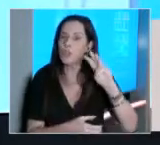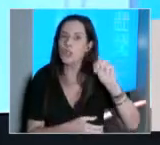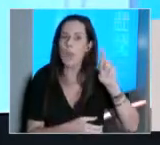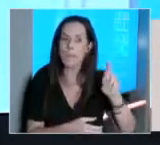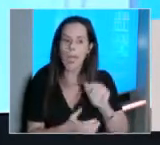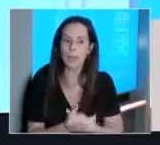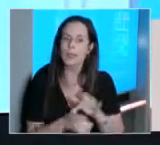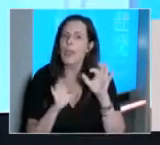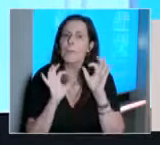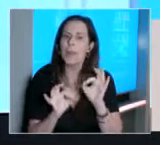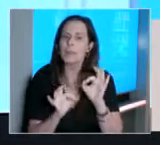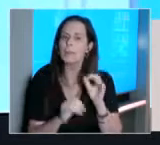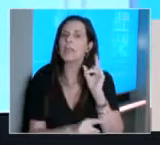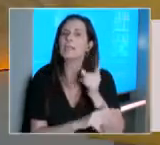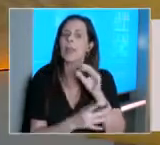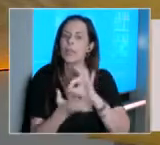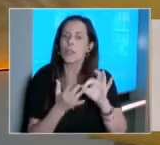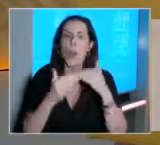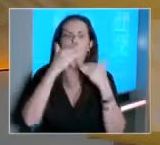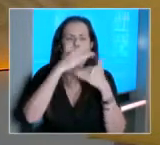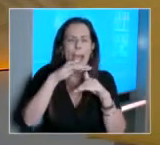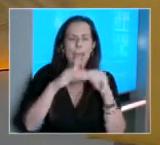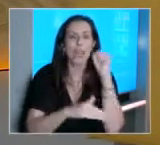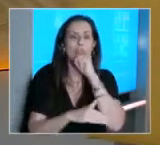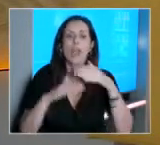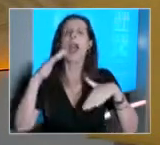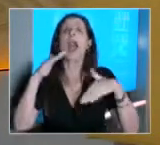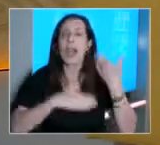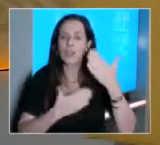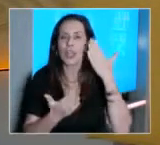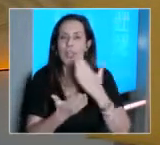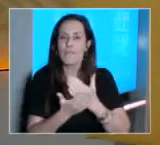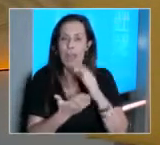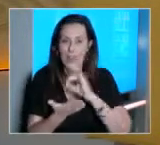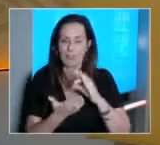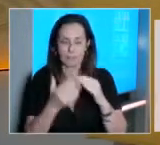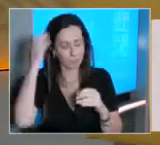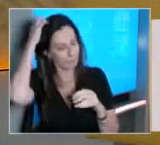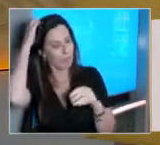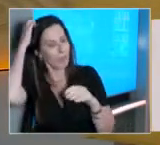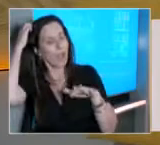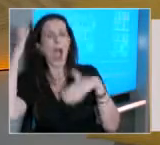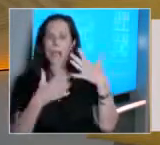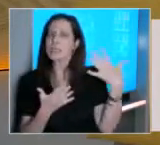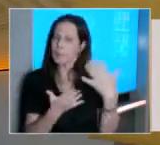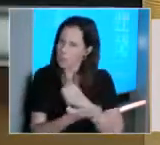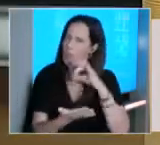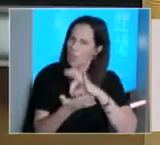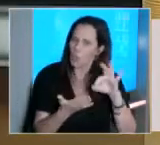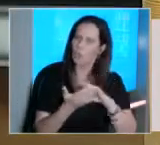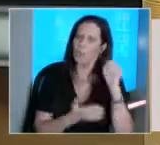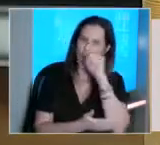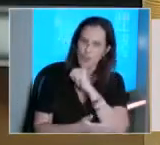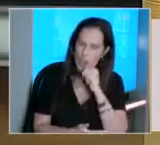שמר. היא בעצם הזמינה ממנה לכתוב בית נוסף לשיר הזה, אחרי שהוא כבר נכתב, נכון? אז אחרי כל הקשיים, נעמי מצליחה לכתוב את